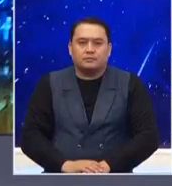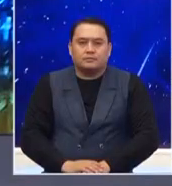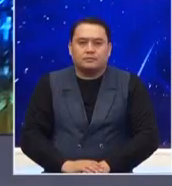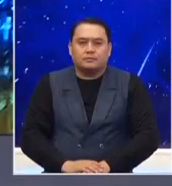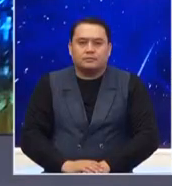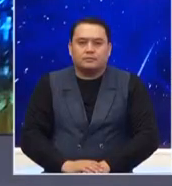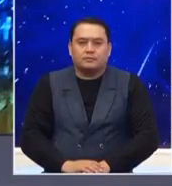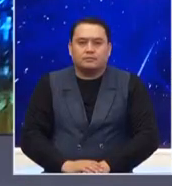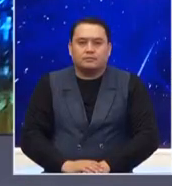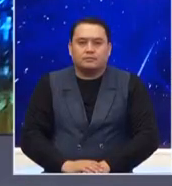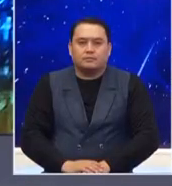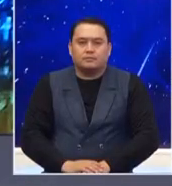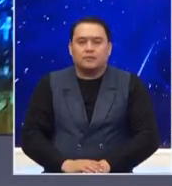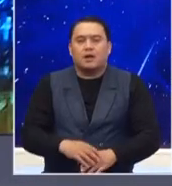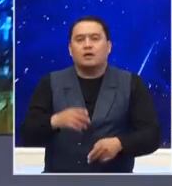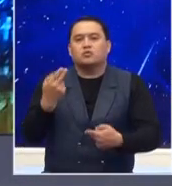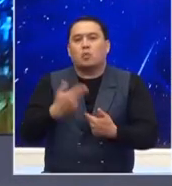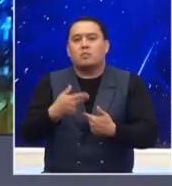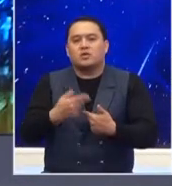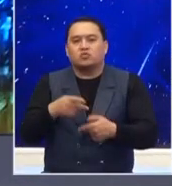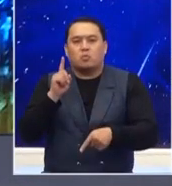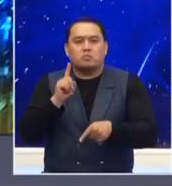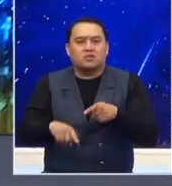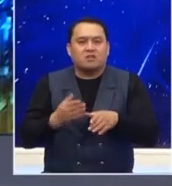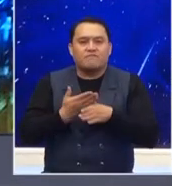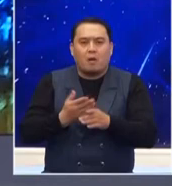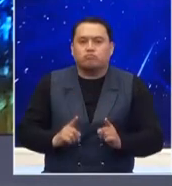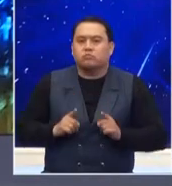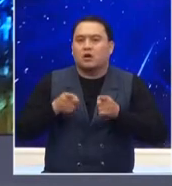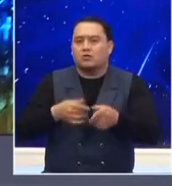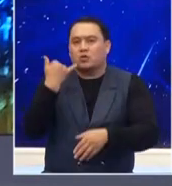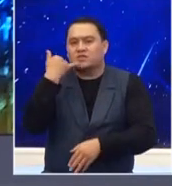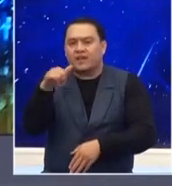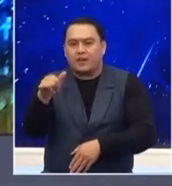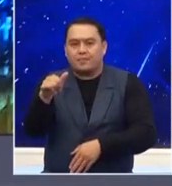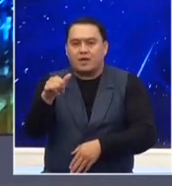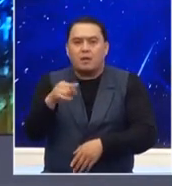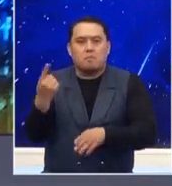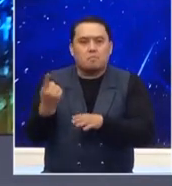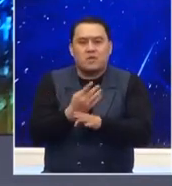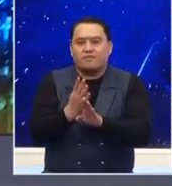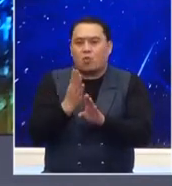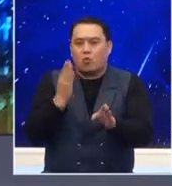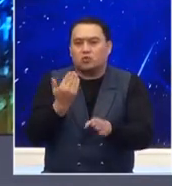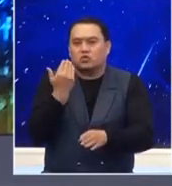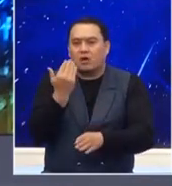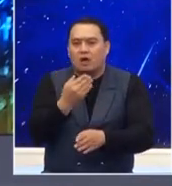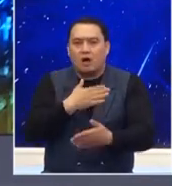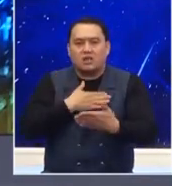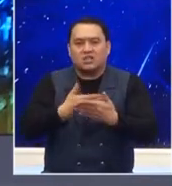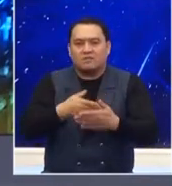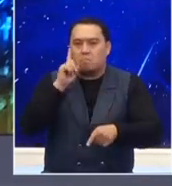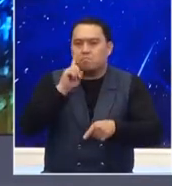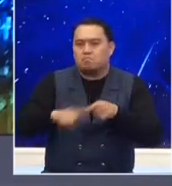Что препятствует диспетчерам неотложки молниеносно реагировать на поступающие звонки абонентов? Ведь в первую очередь именно от их мобильности